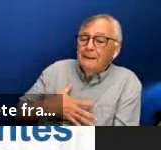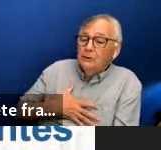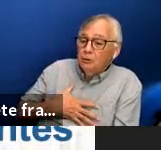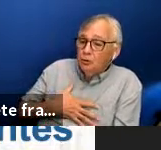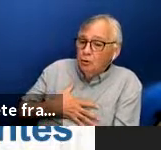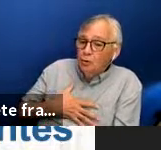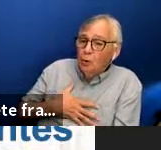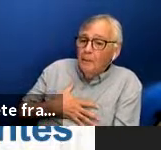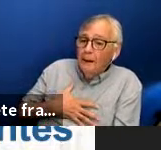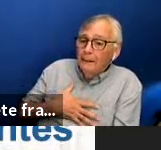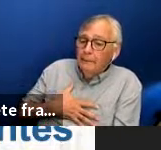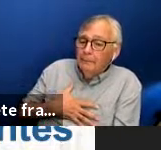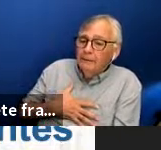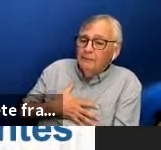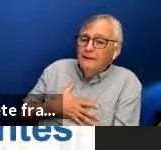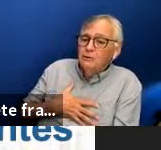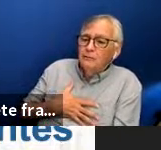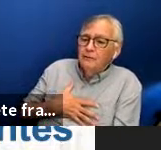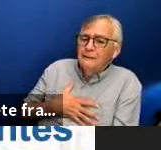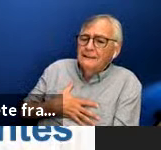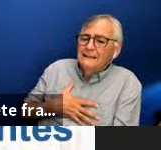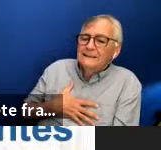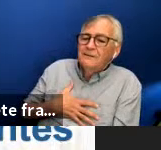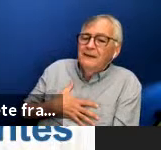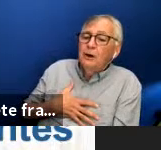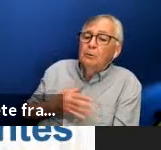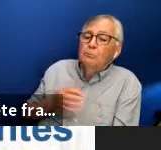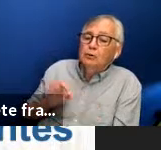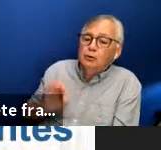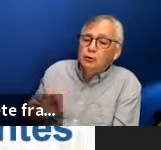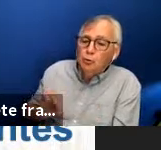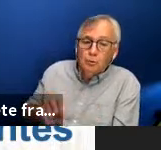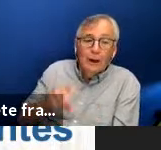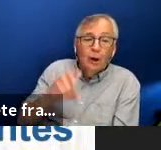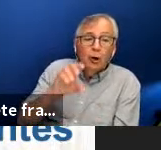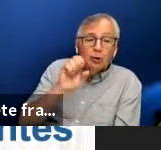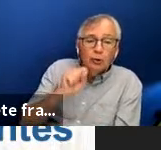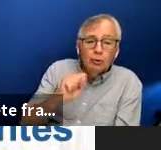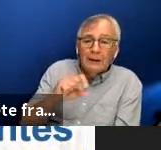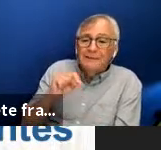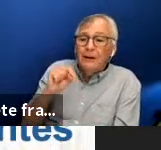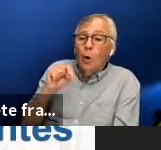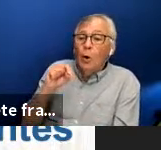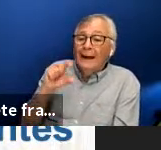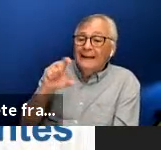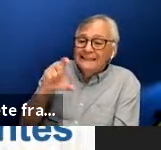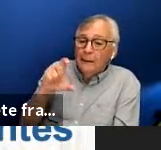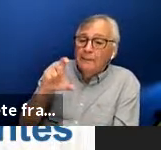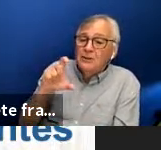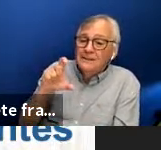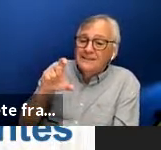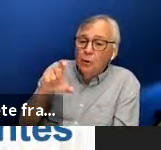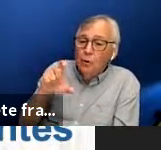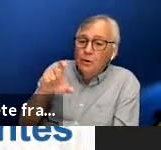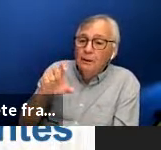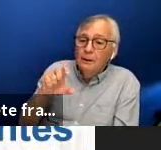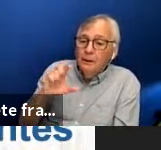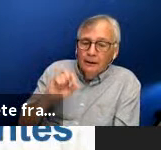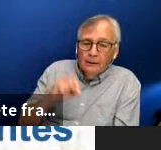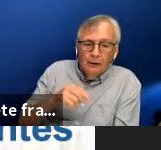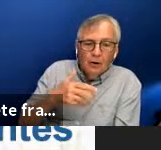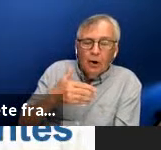les personnes sourdes eux-mêmes préfèrent se faire identifier comme sourds. Sourds avec un S